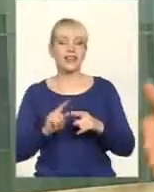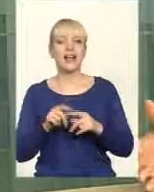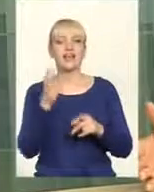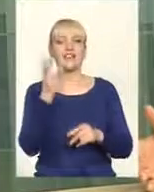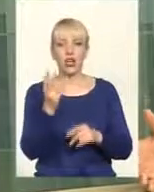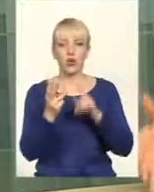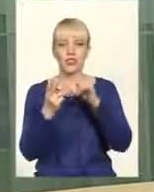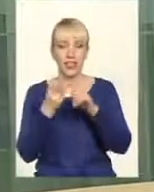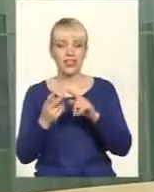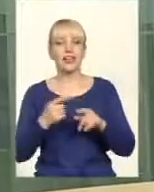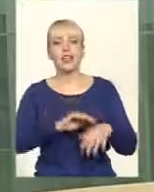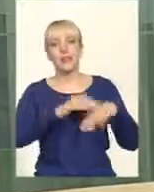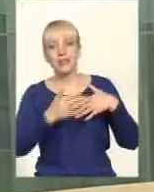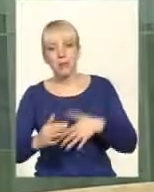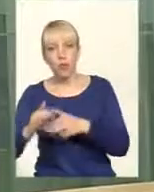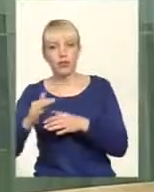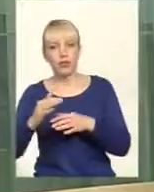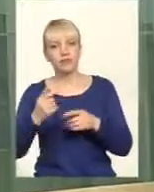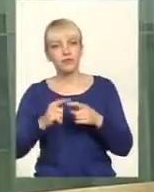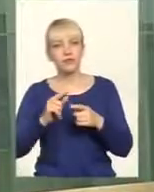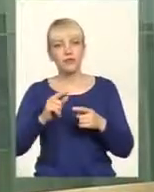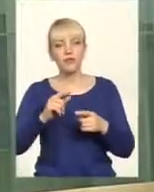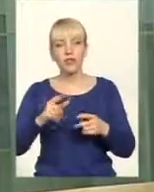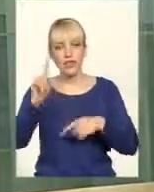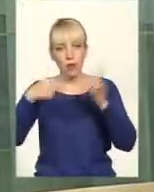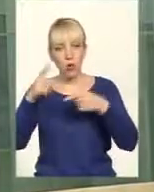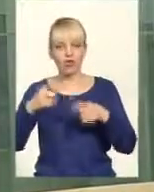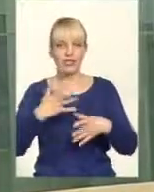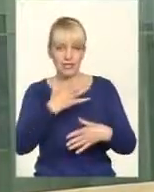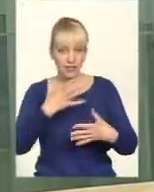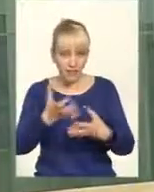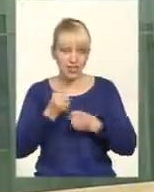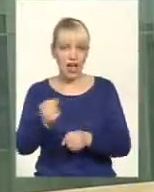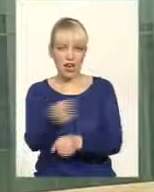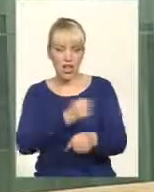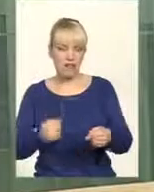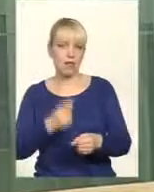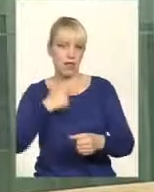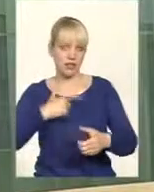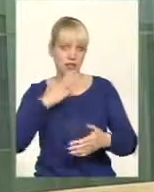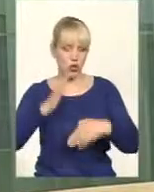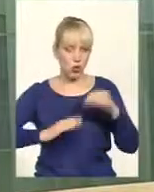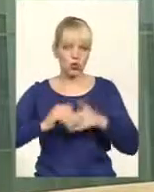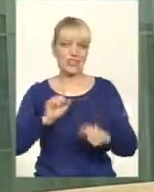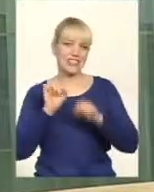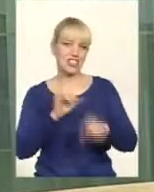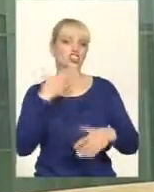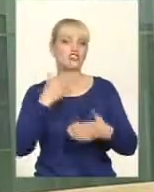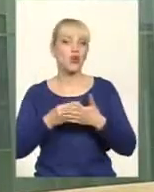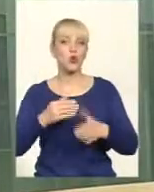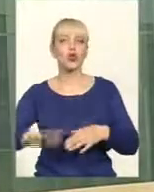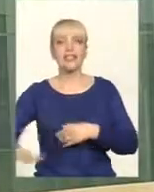мобилизации из Донецкой области взяли автомат в руки и пошли защищать свою территорию. Поэтому я считаю, что